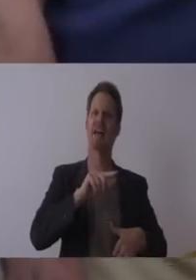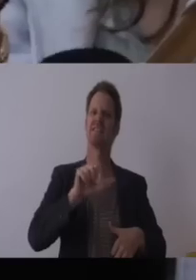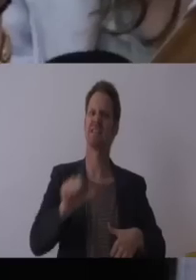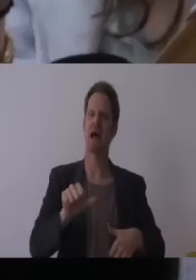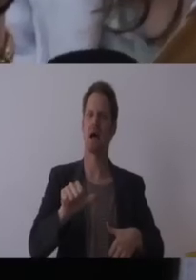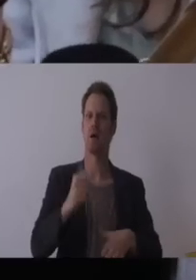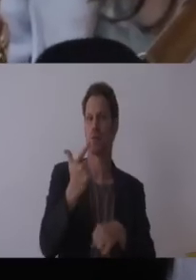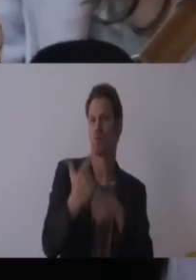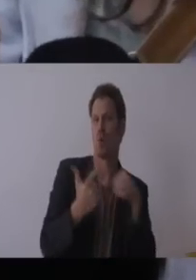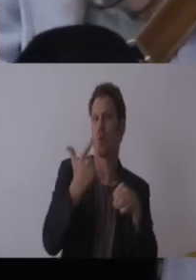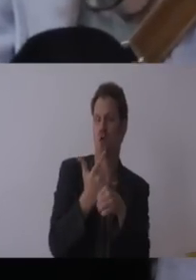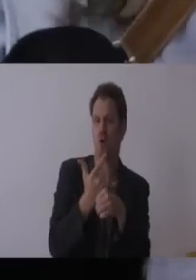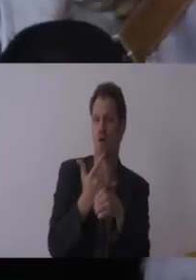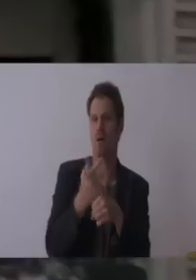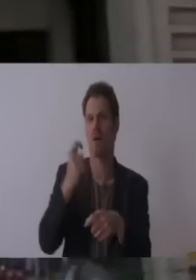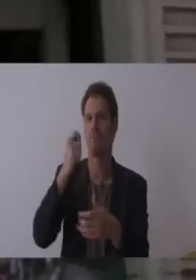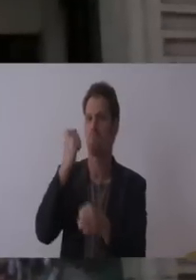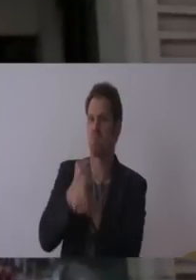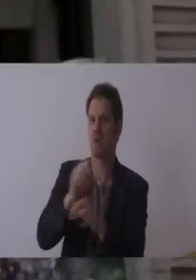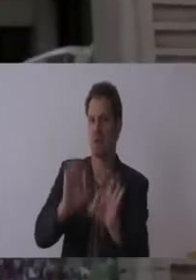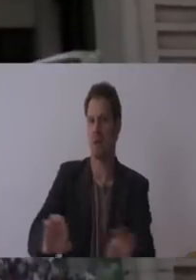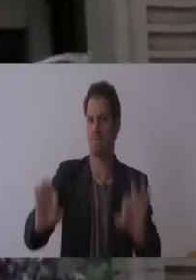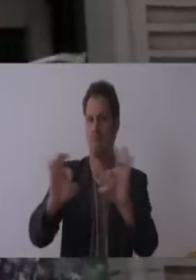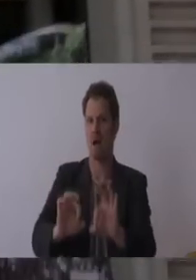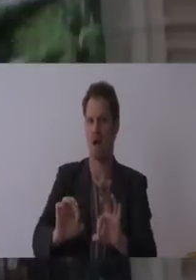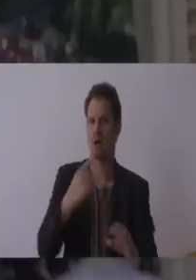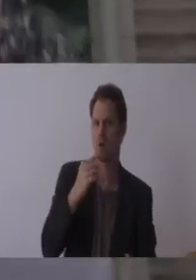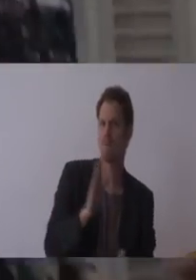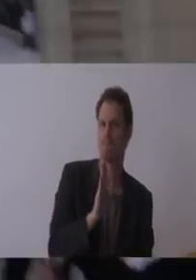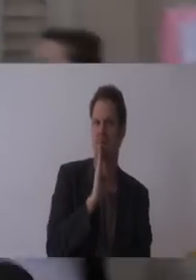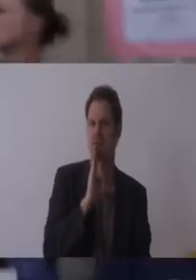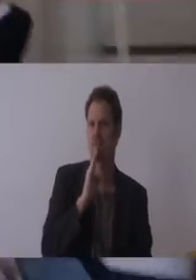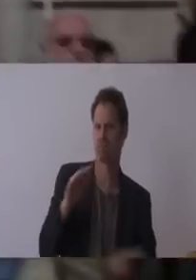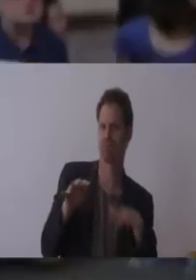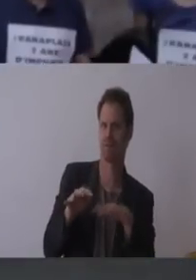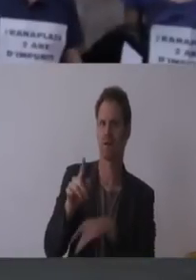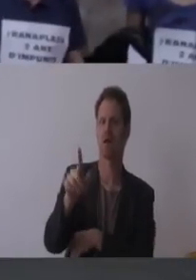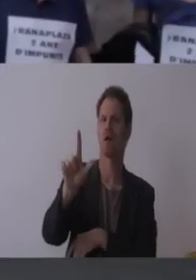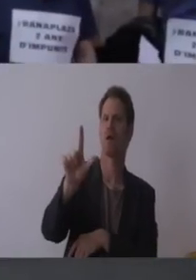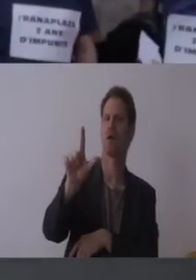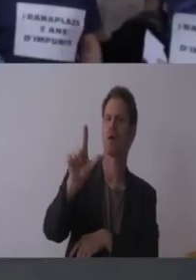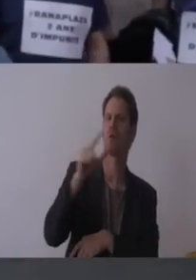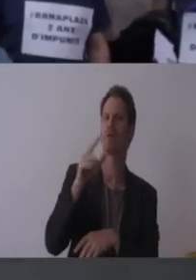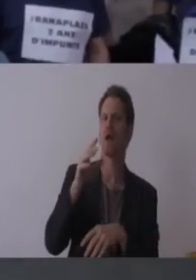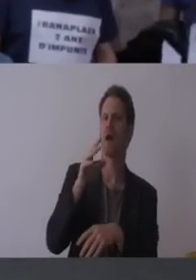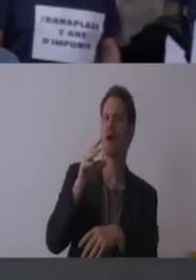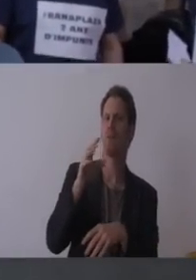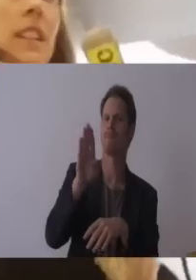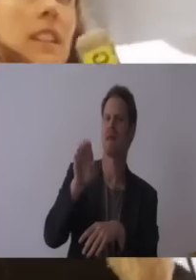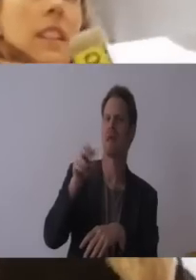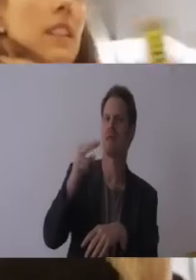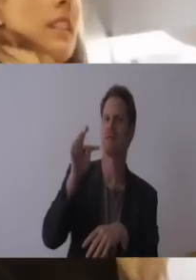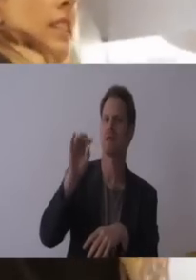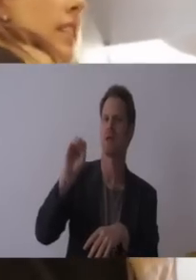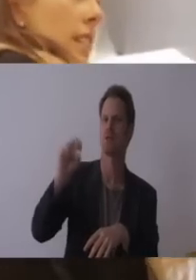Rana Plaza, 2 ans d'impunité » se sont donné rendez-vous à midi pile devant la boutique Benetton, boulevard Haussmann. 2 ans après le